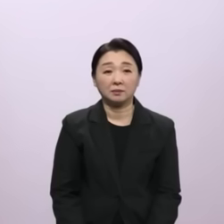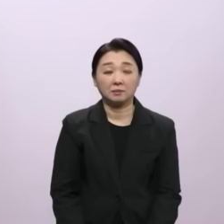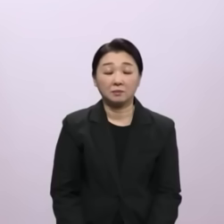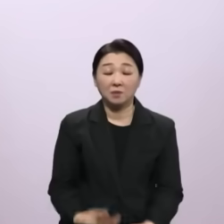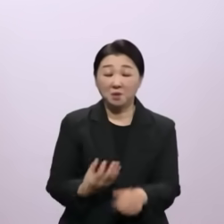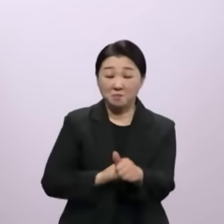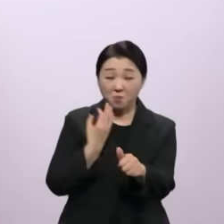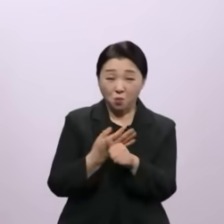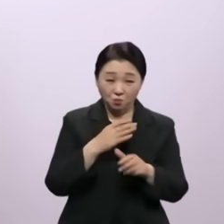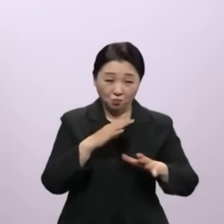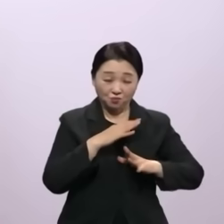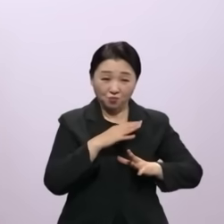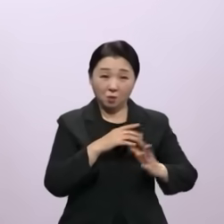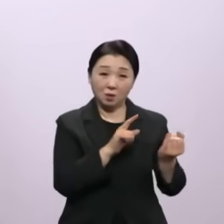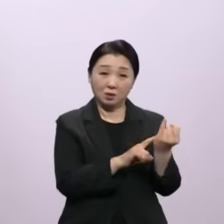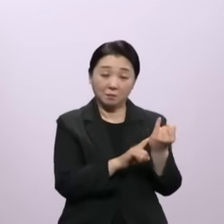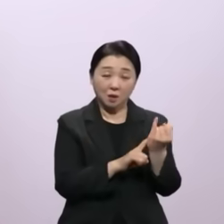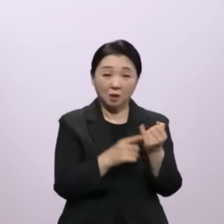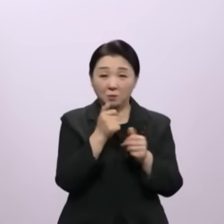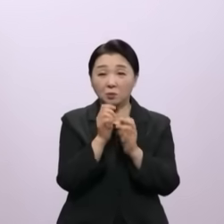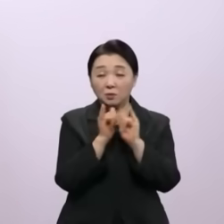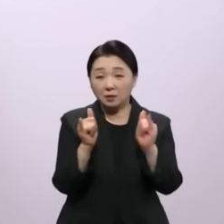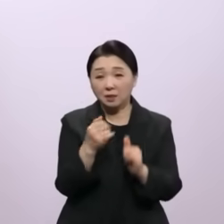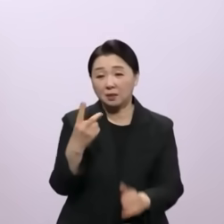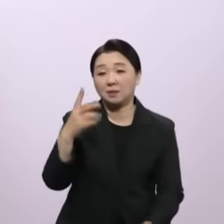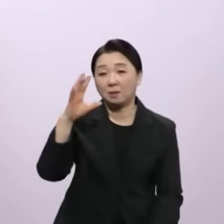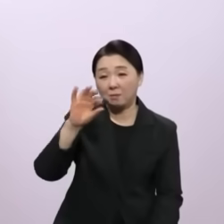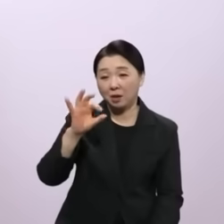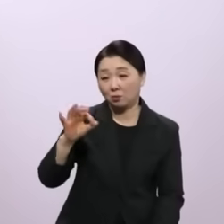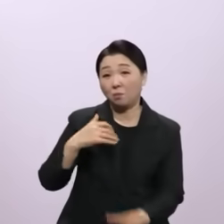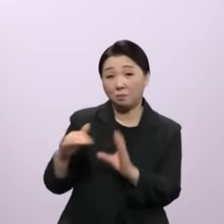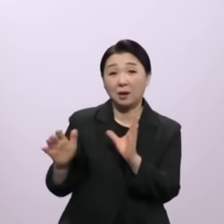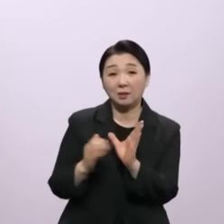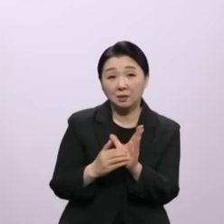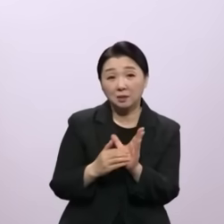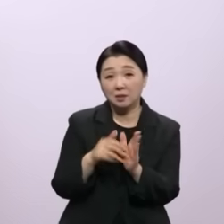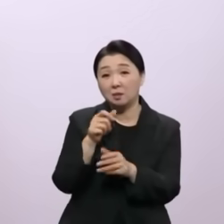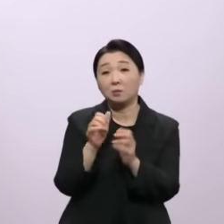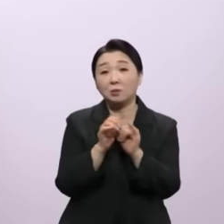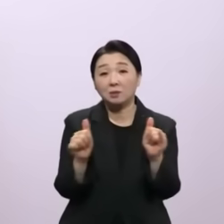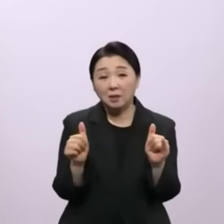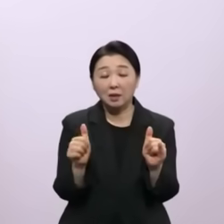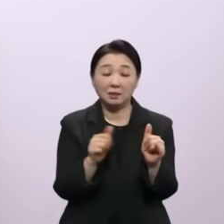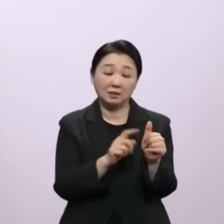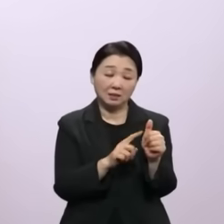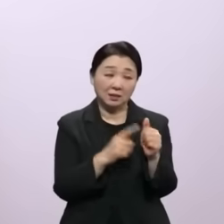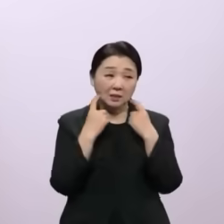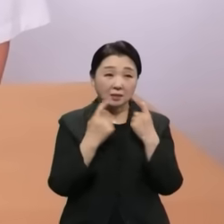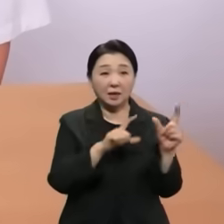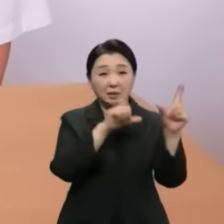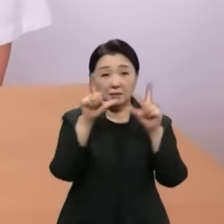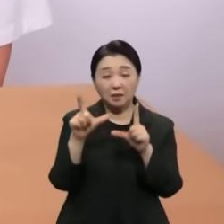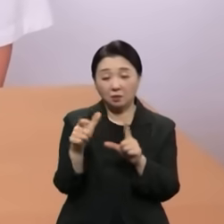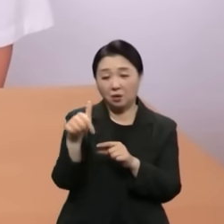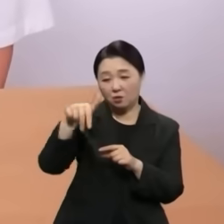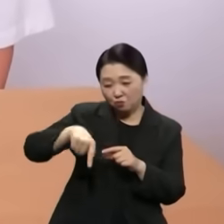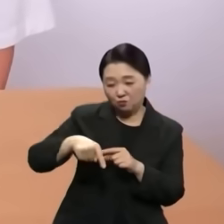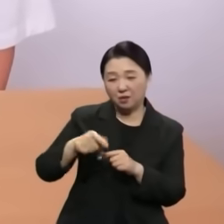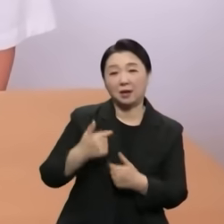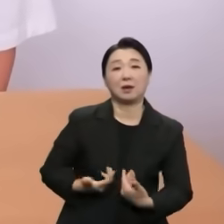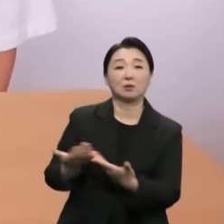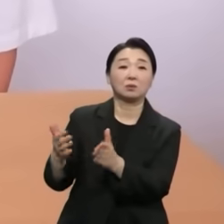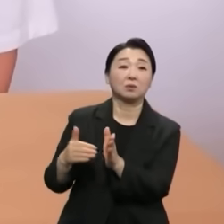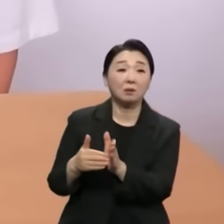폭로가 두려웠던 쯔양은 변호사에게 약 2천만 원을 지급했지만 변호사는 쯔양의 사생활을 구재혁에게